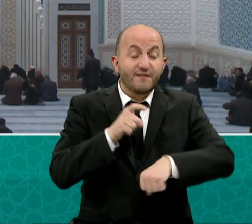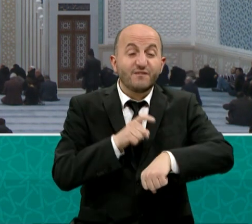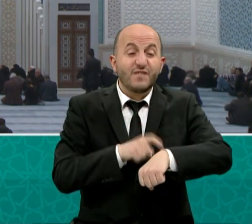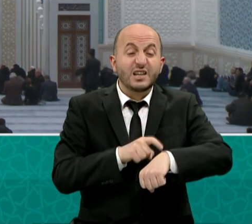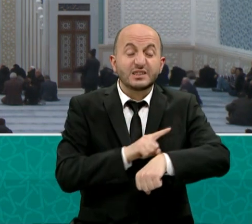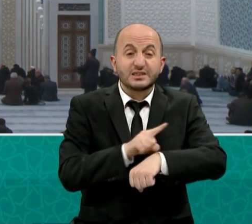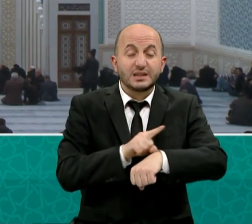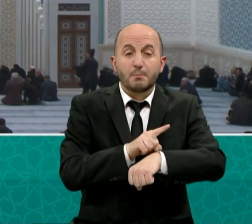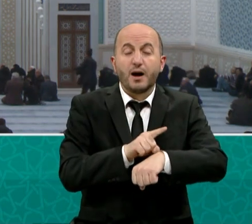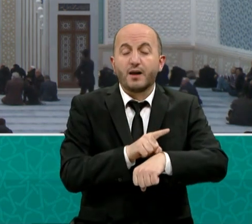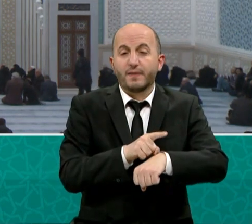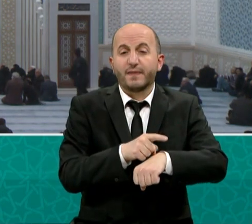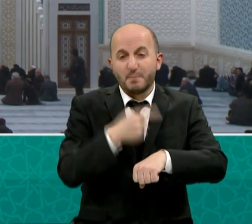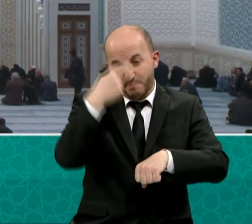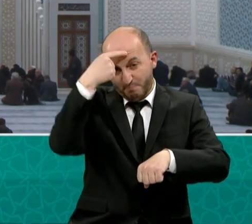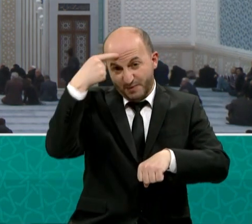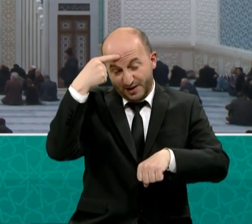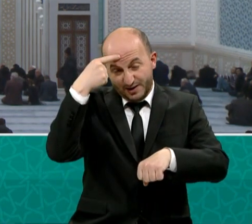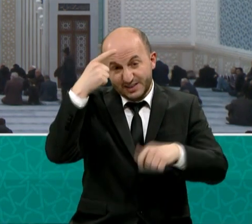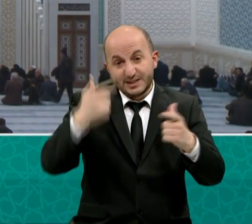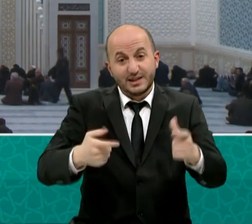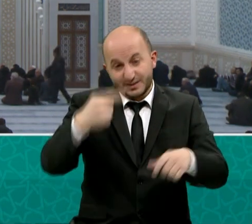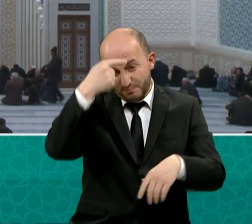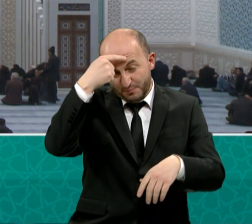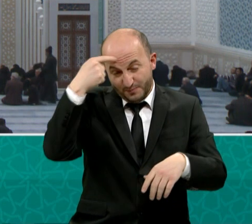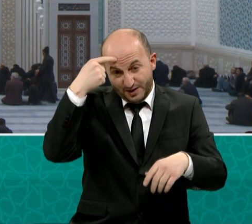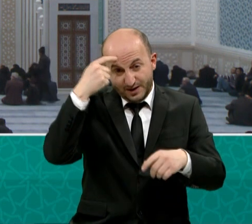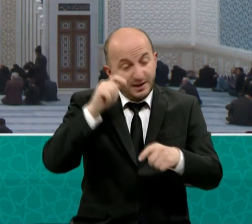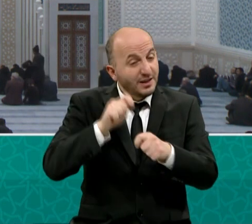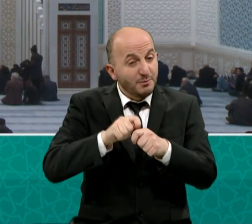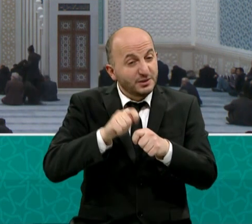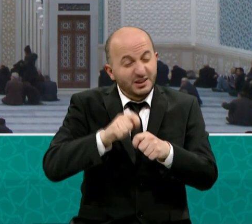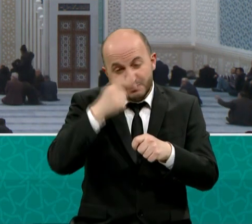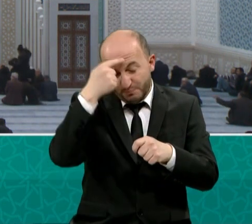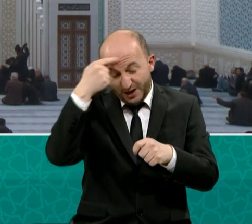zamanı belli olan, mekanı belli olan, şekli olan,